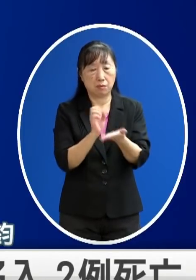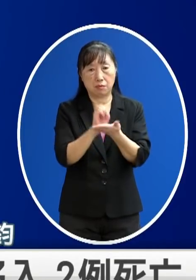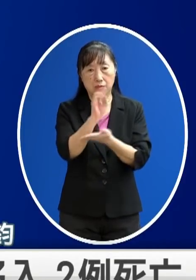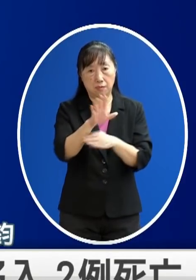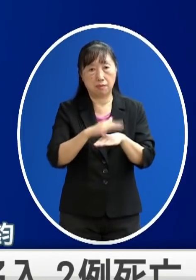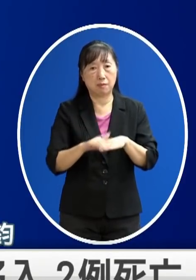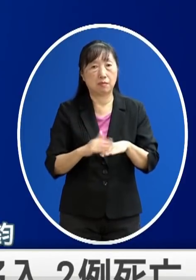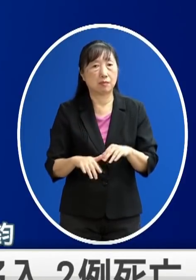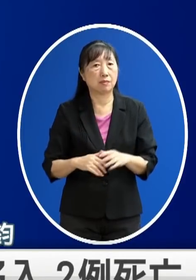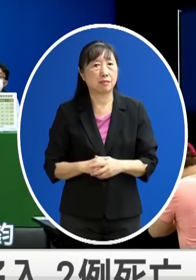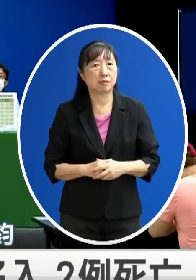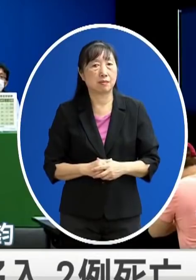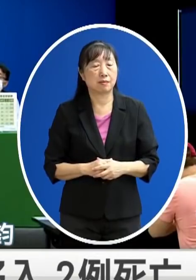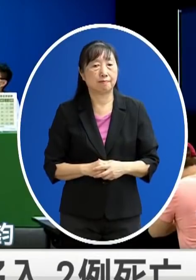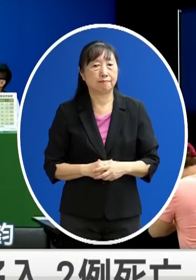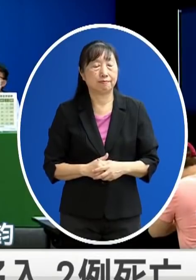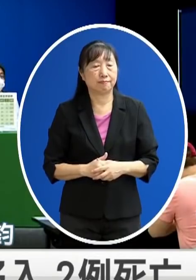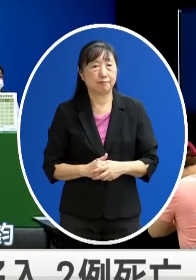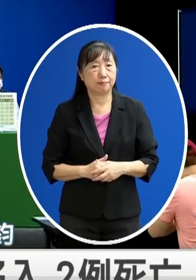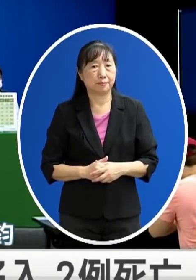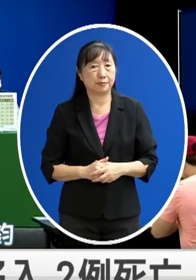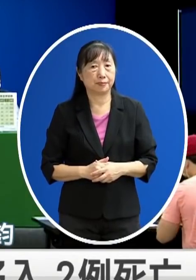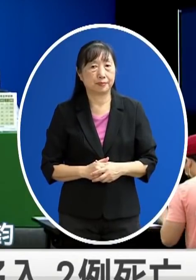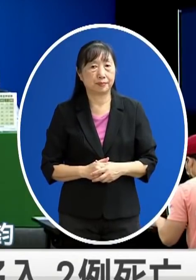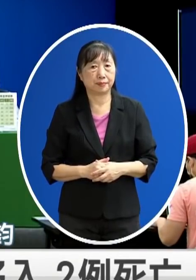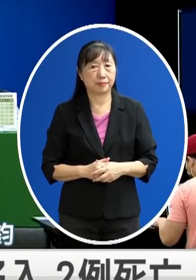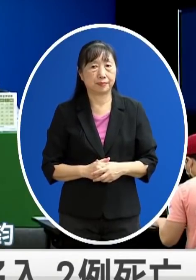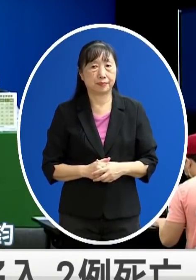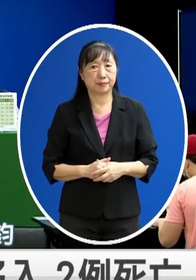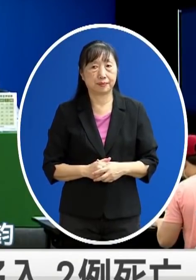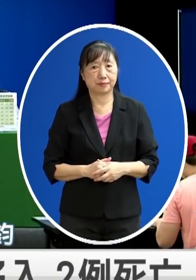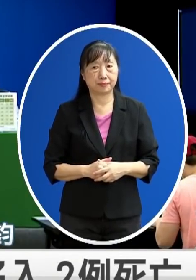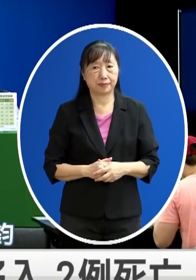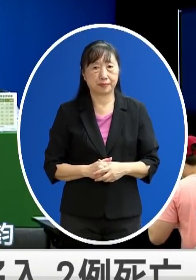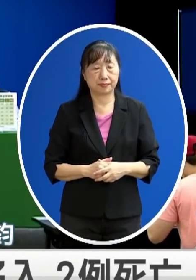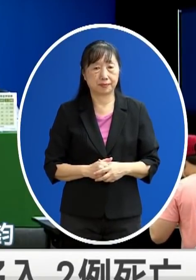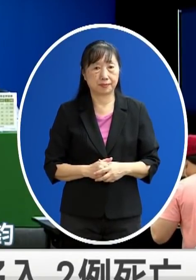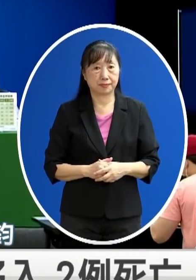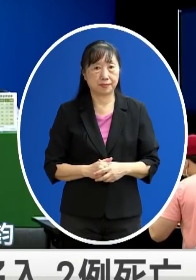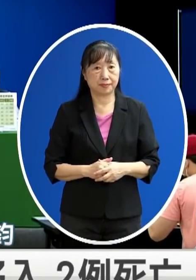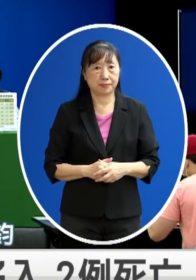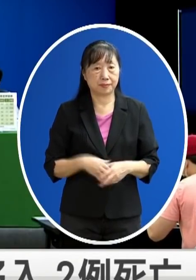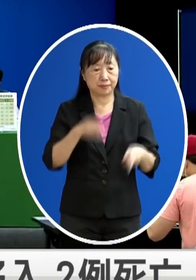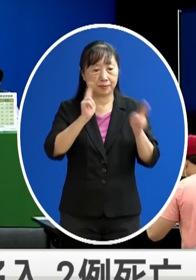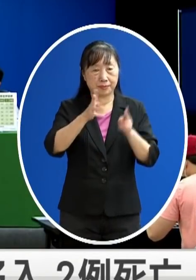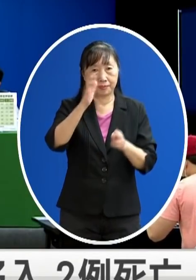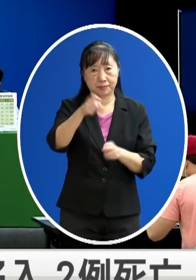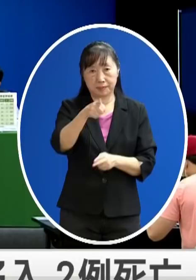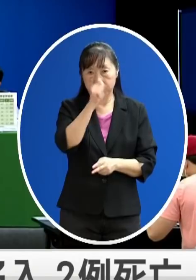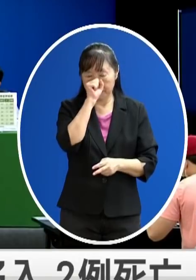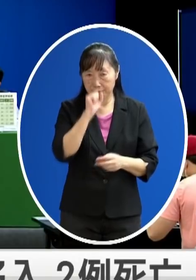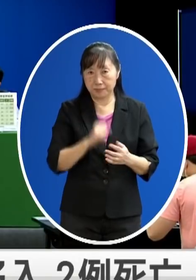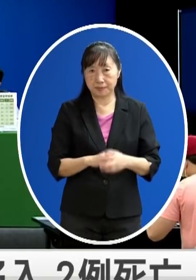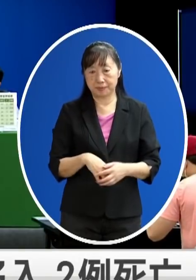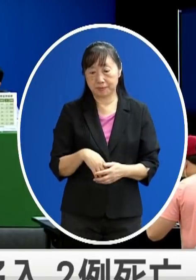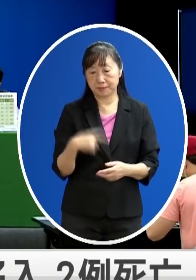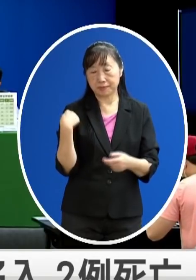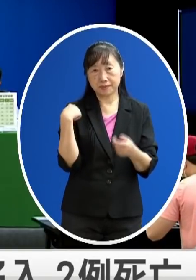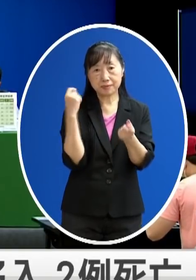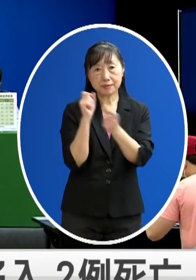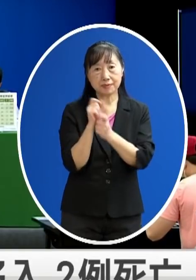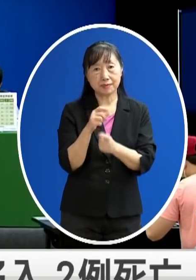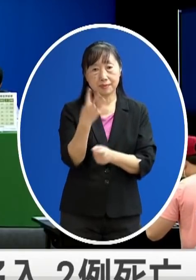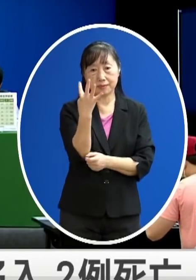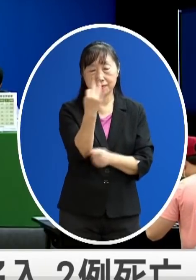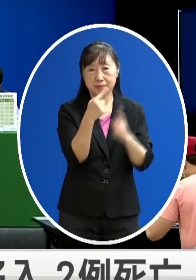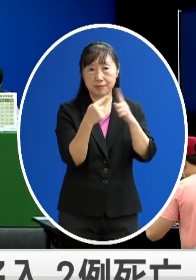告。 指挥官你好，就是说最近几天的确诊者